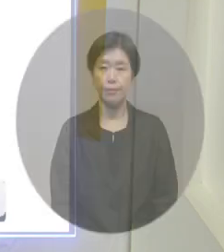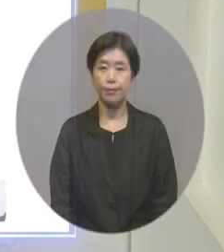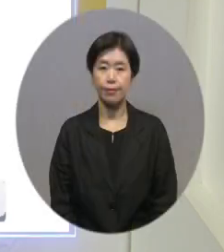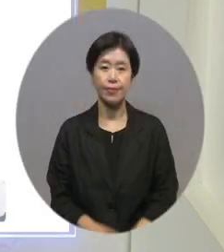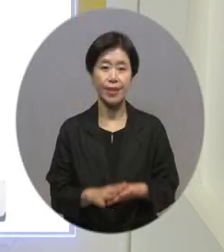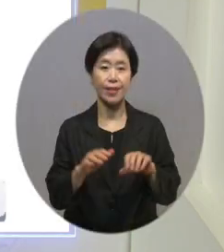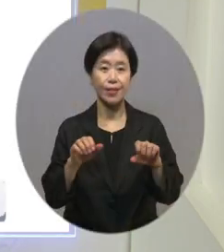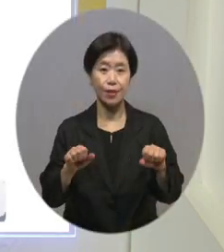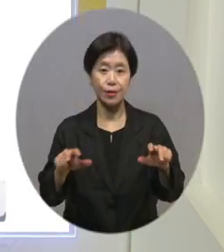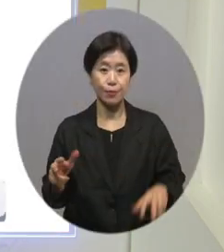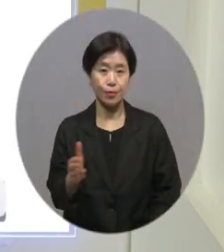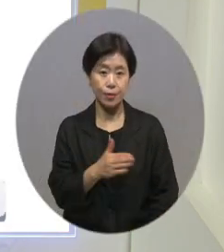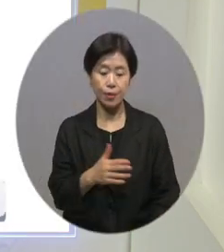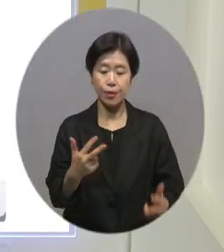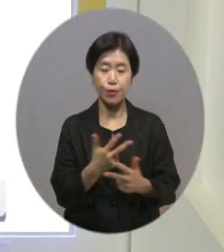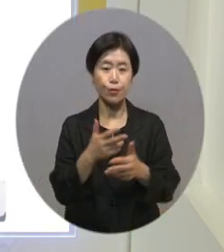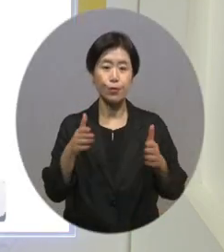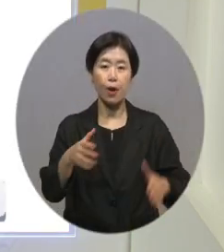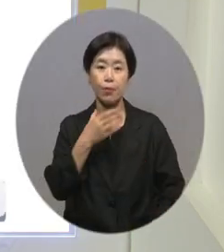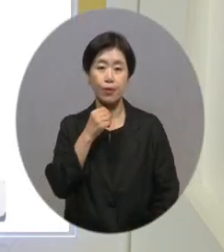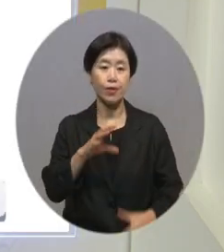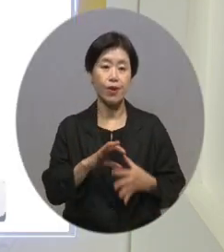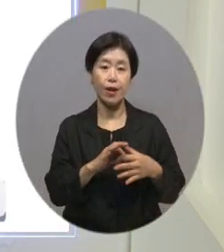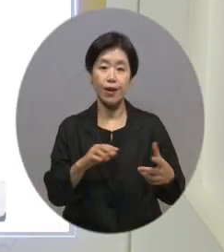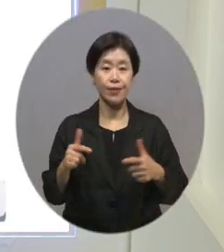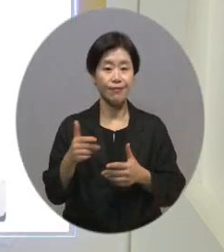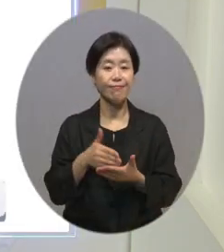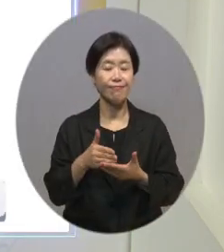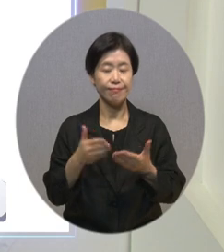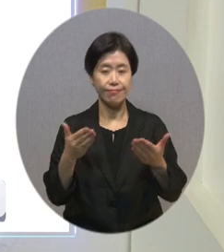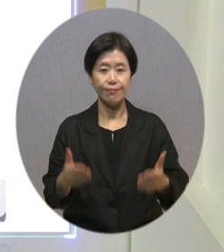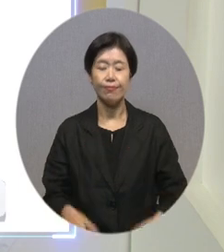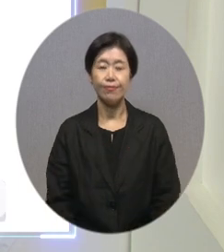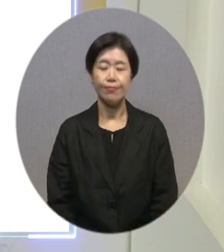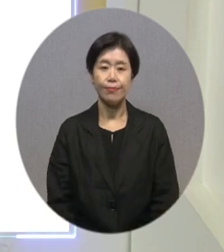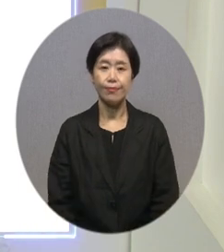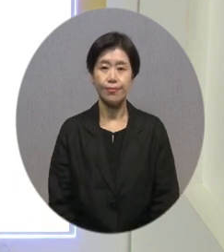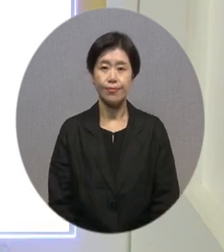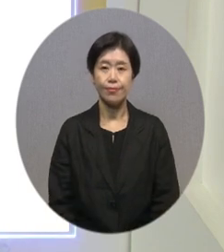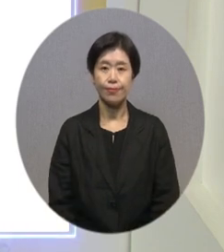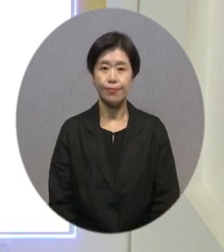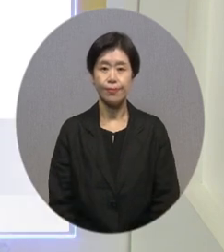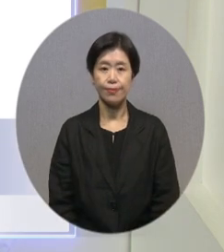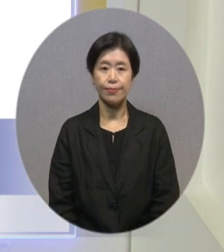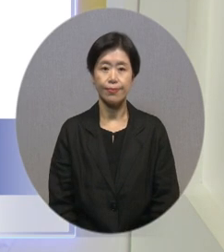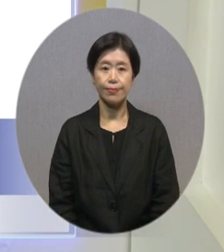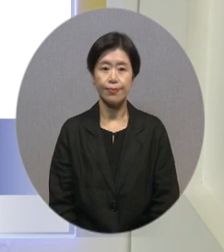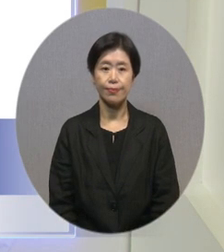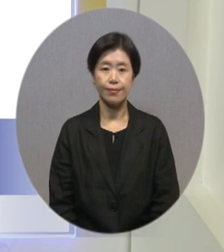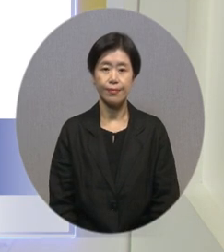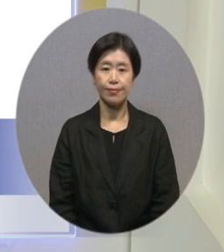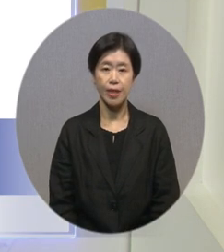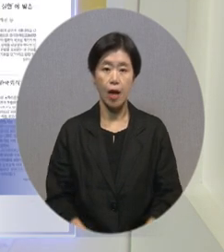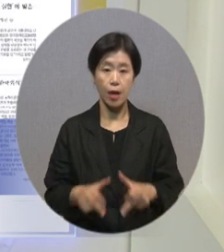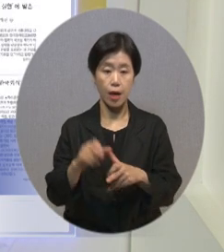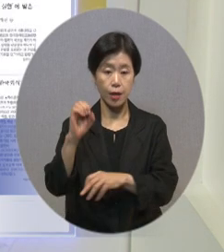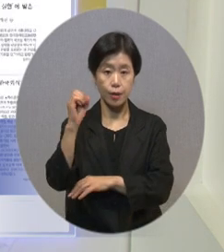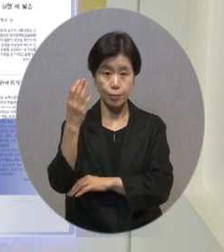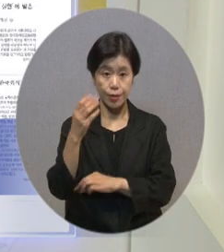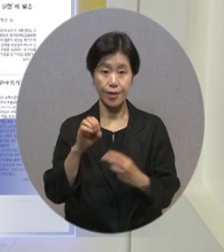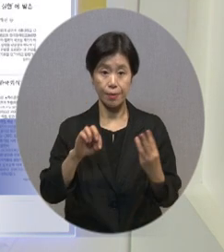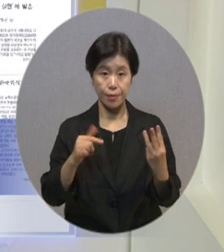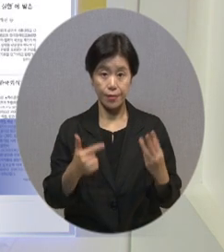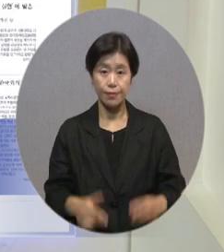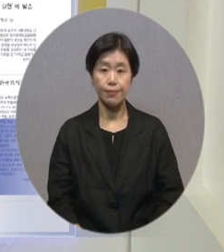안녕하세요 지금부터 한주간의 복지의 소식을 장애인 신문과 함께 만나봅니다 먼저 장애인 신문